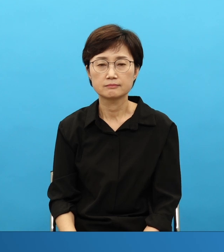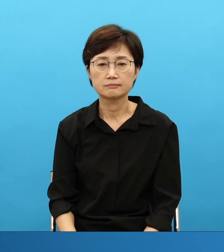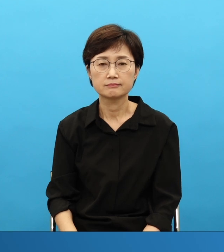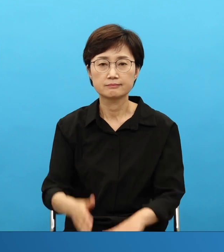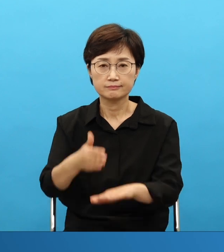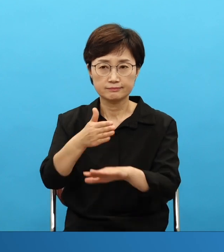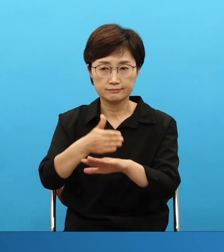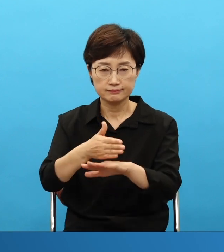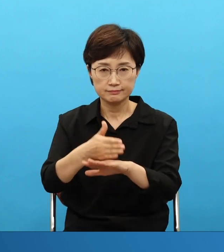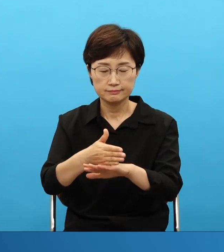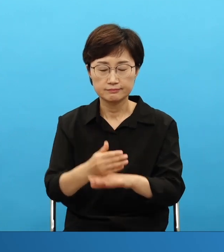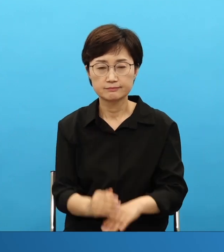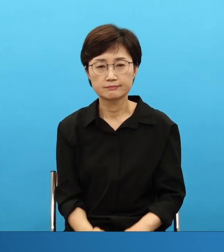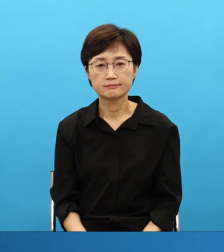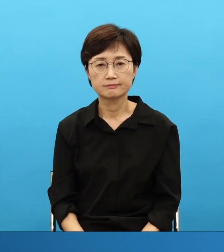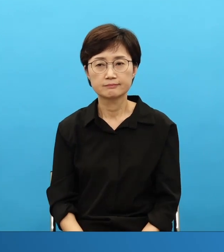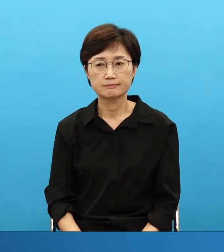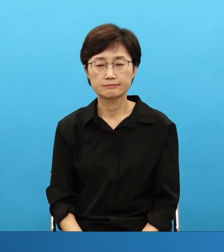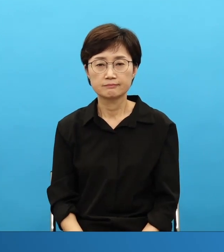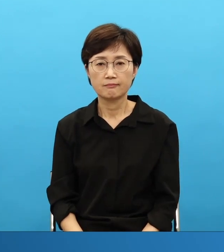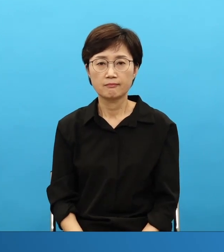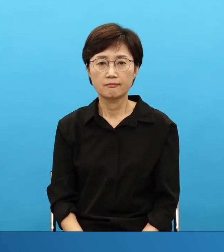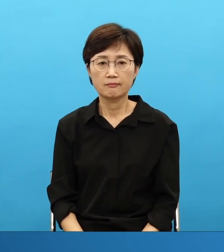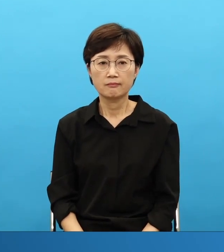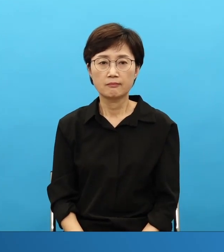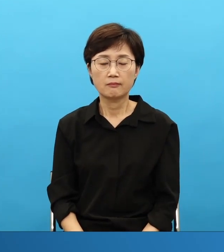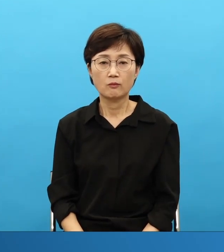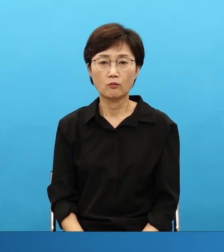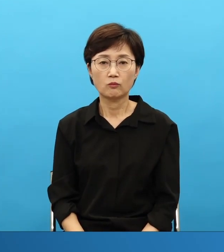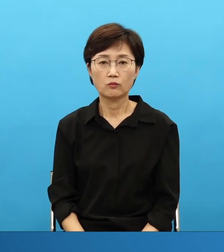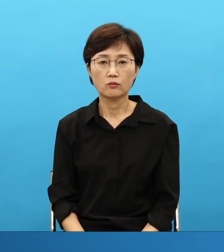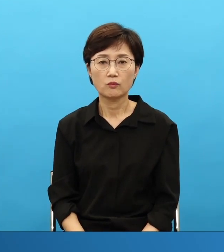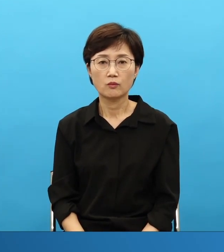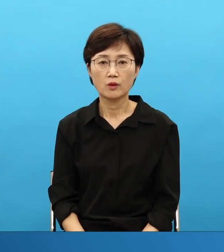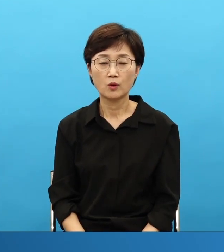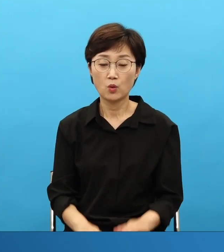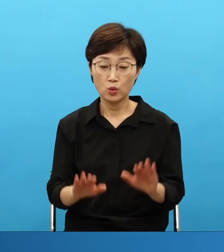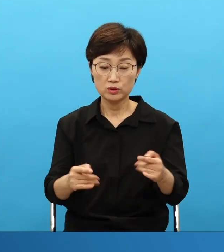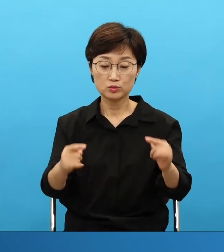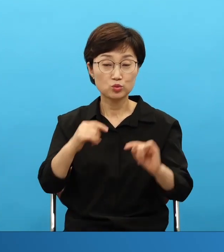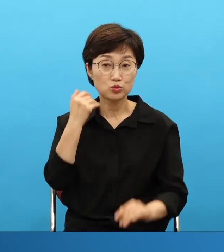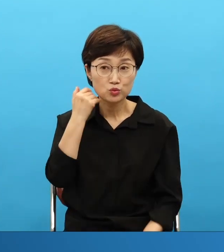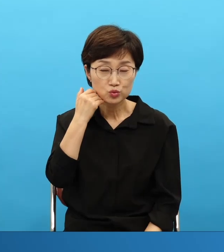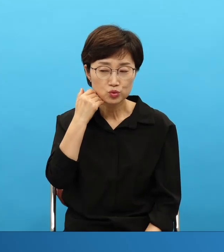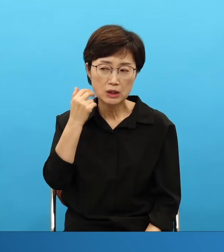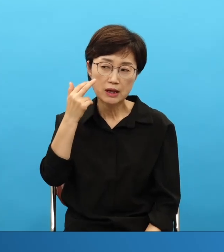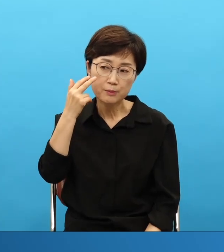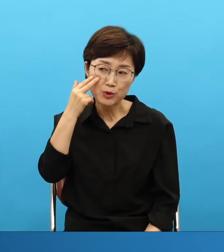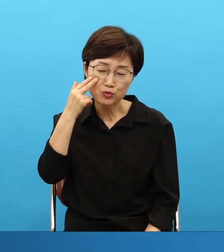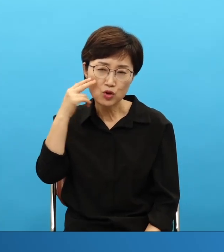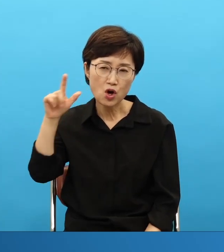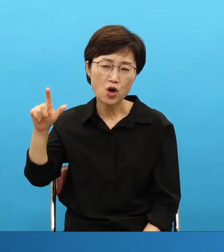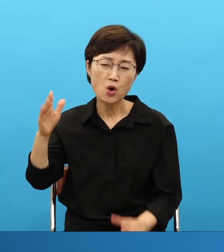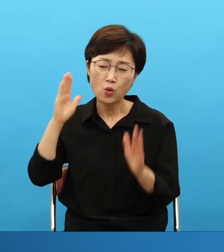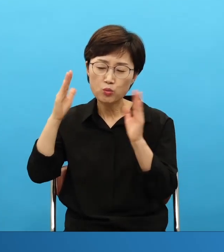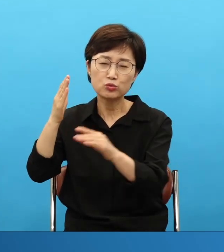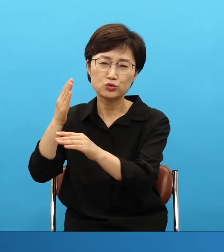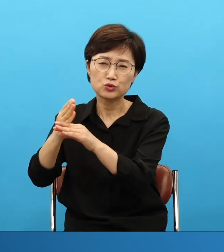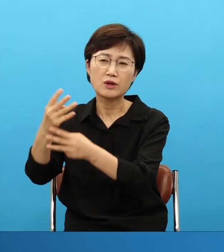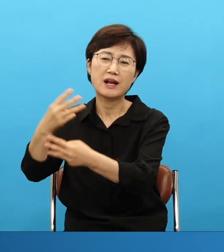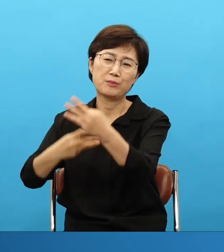감사합니다 땡큐 우리 미국의 레트가 와서 아침에 이렇게 면담을